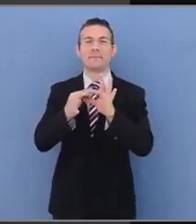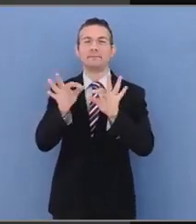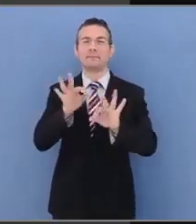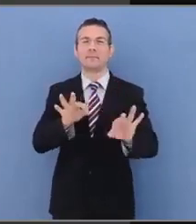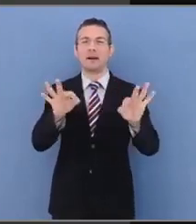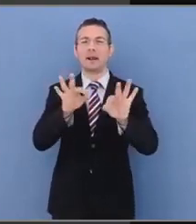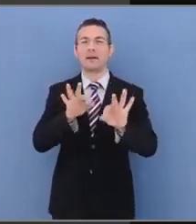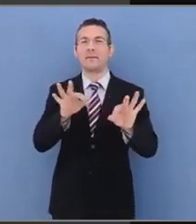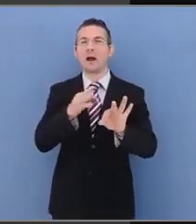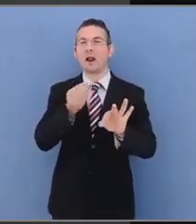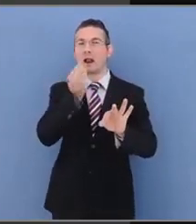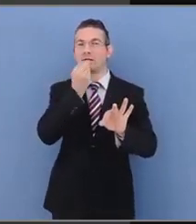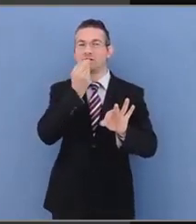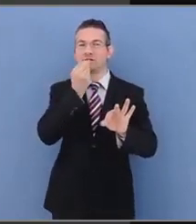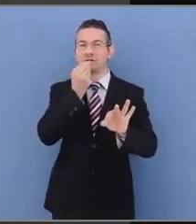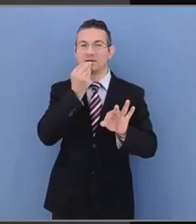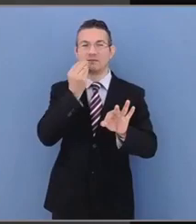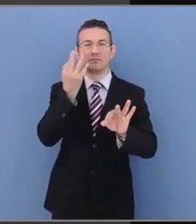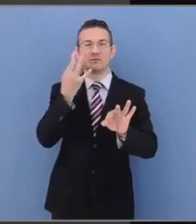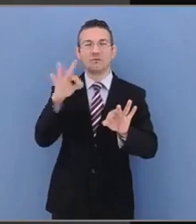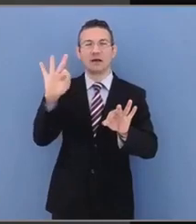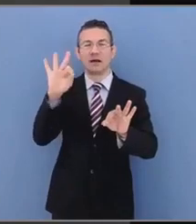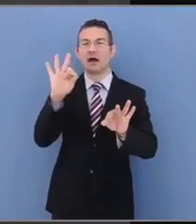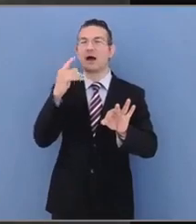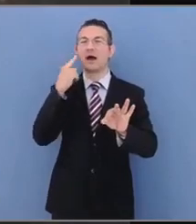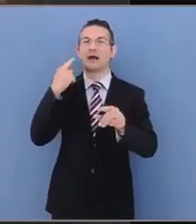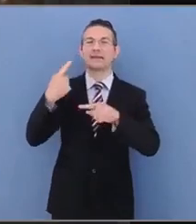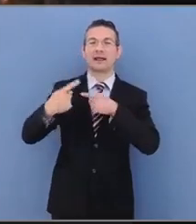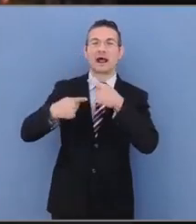speciale, un cibo particolare della tradizione ebraica. E